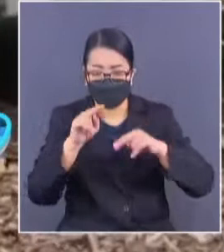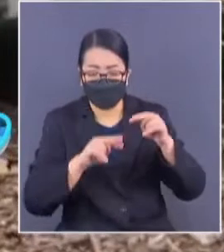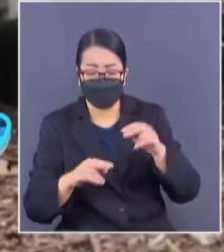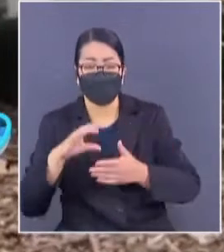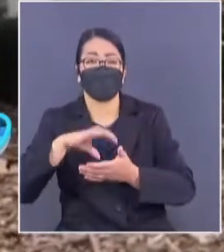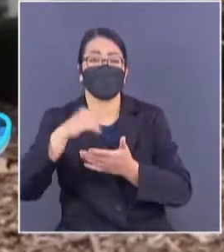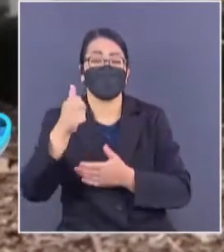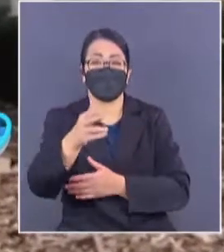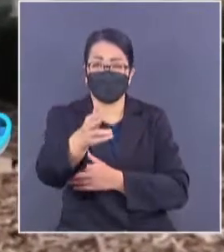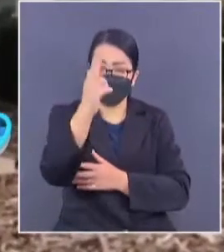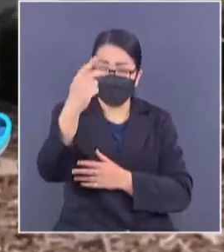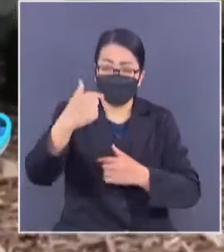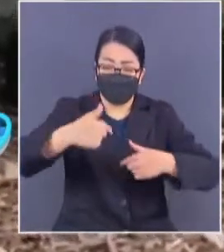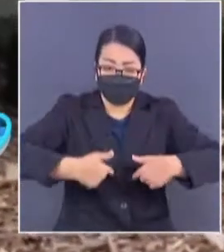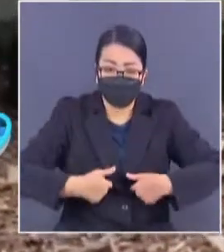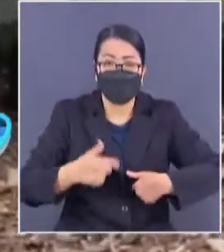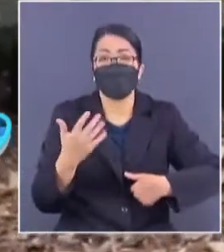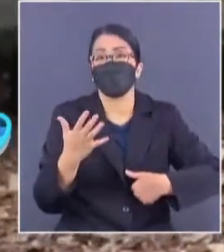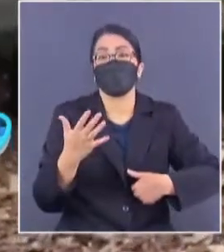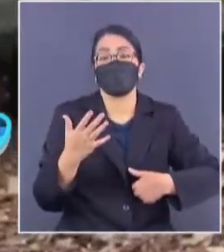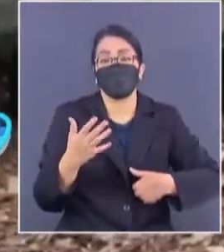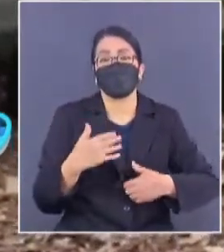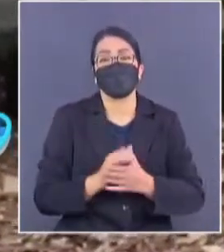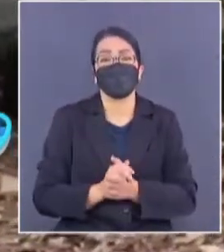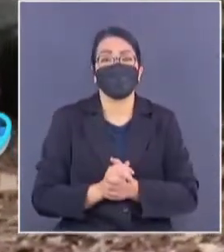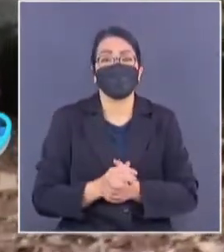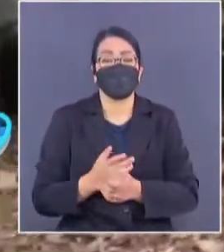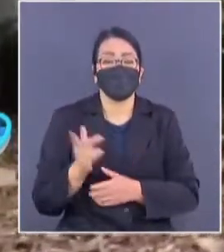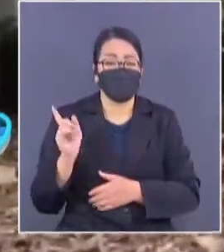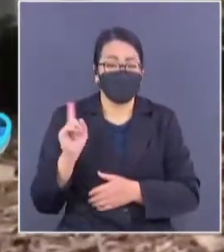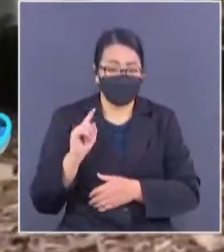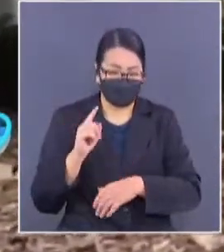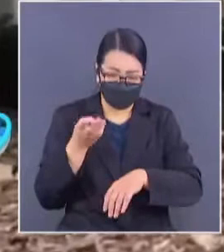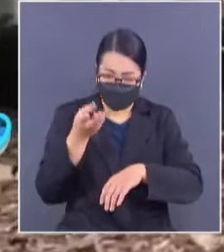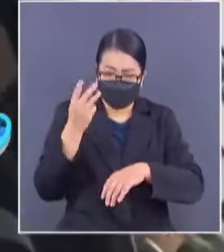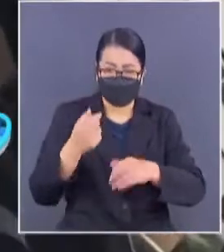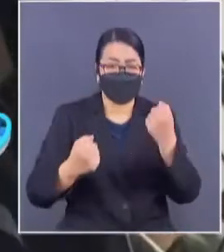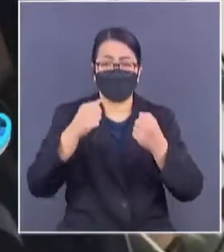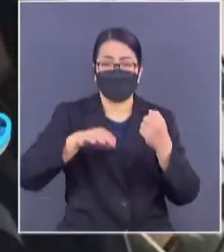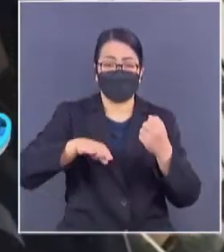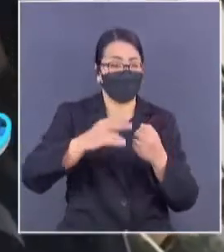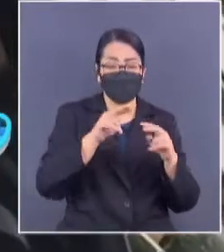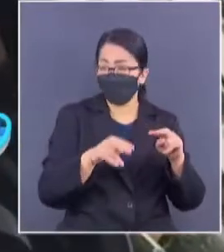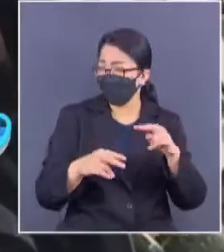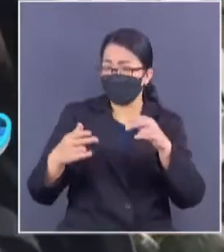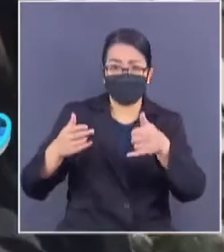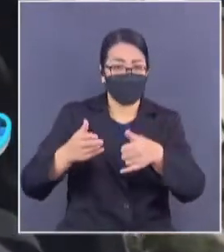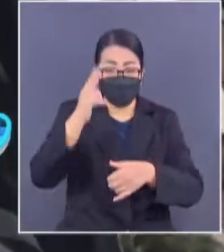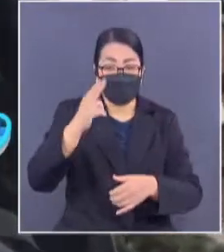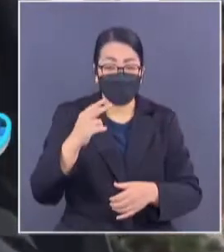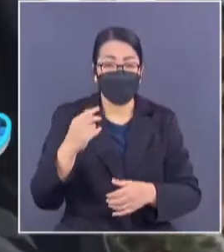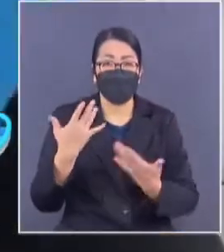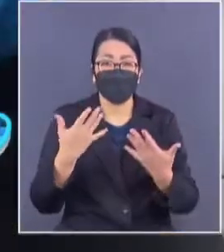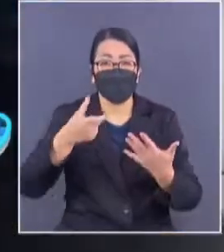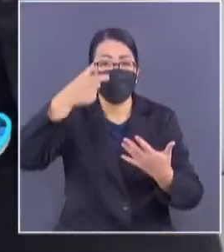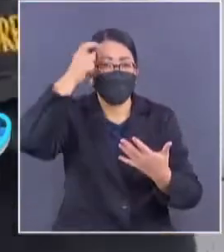ที่ตัวเขาไม่ได้รับบาดเจ็บใดๆโดยเหตุการณ์ดังกล่าวเกิดขึ้นเพียงเสี้ยววินาทีชีวิตเท่านั้นเบื้องต้นตำรว